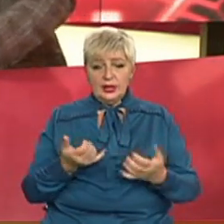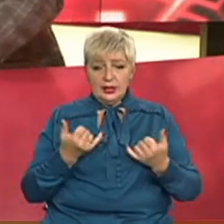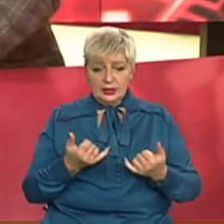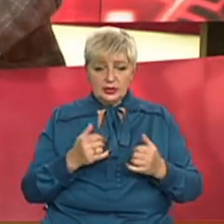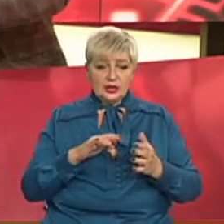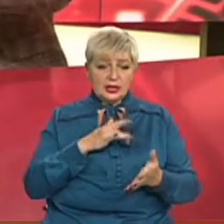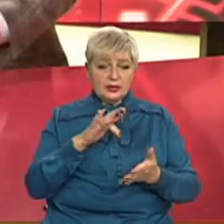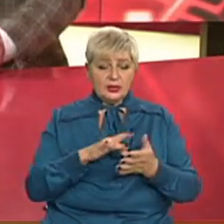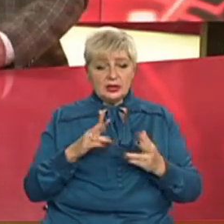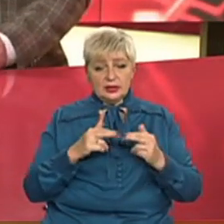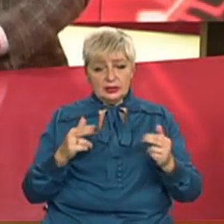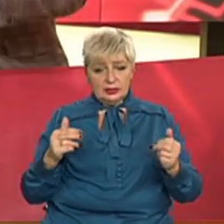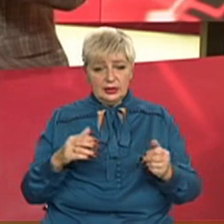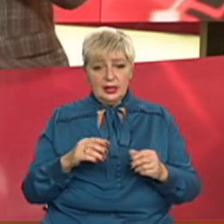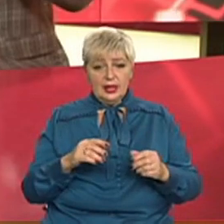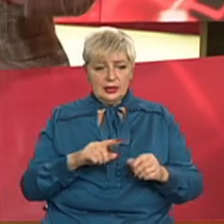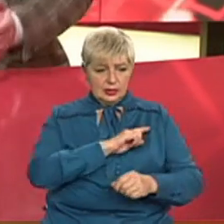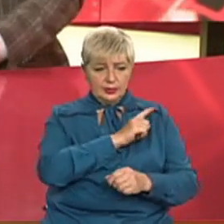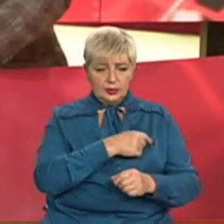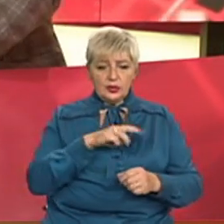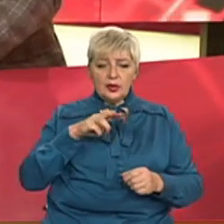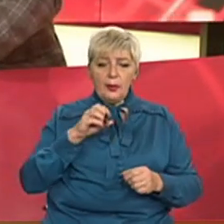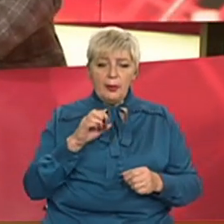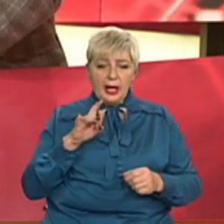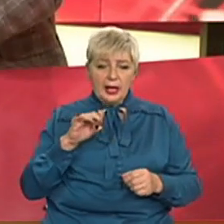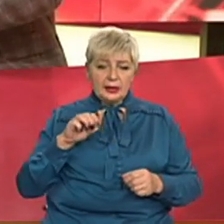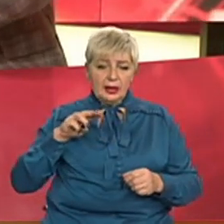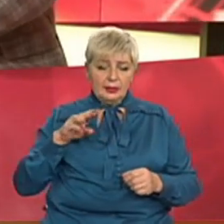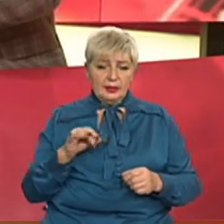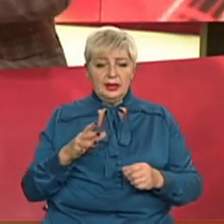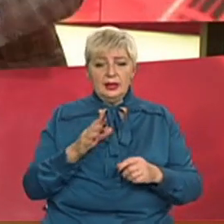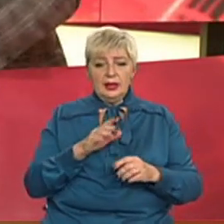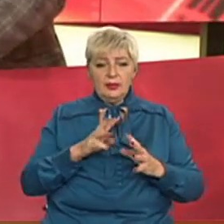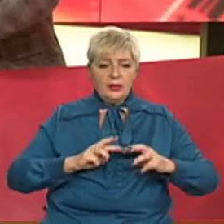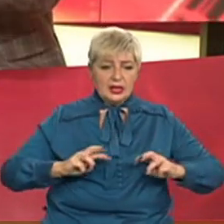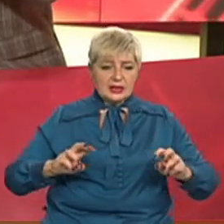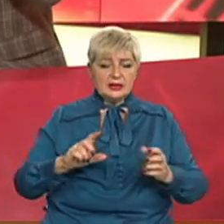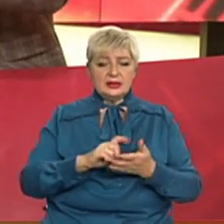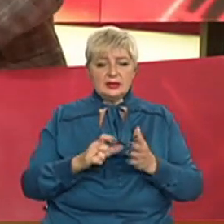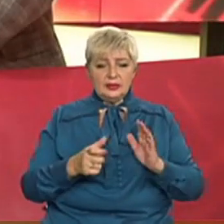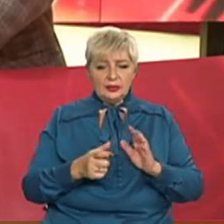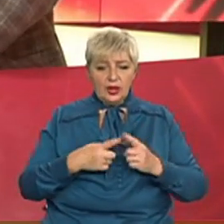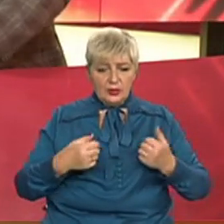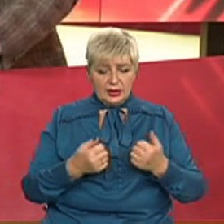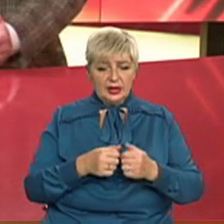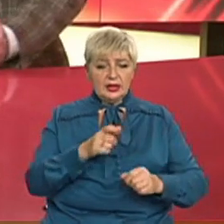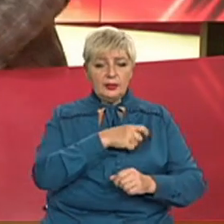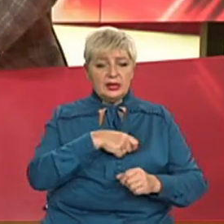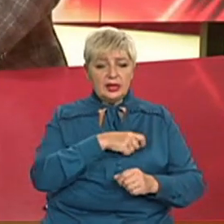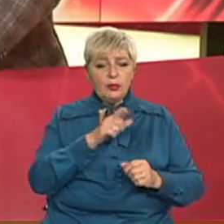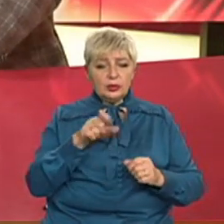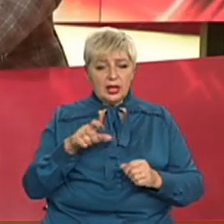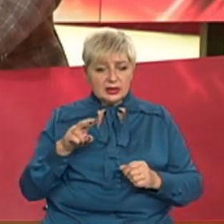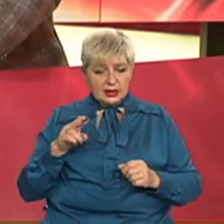з потужними мерами, такими як наш мер, з профільними міністерствами, комітетами депутатськими.